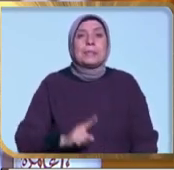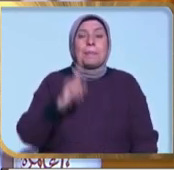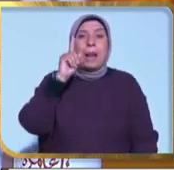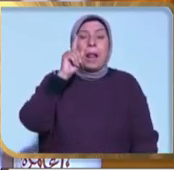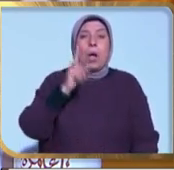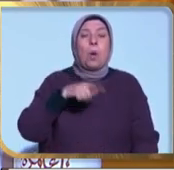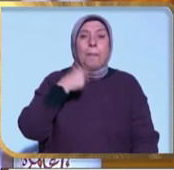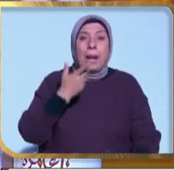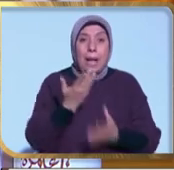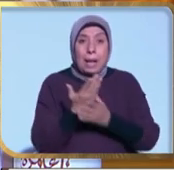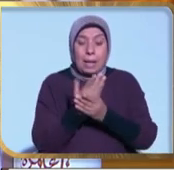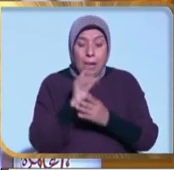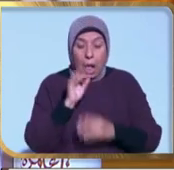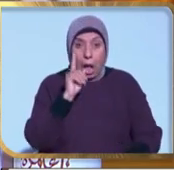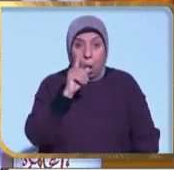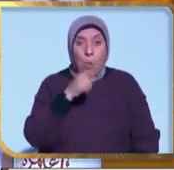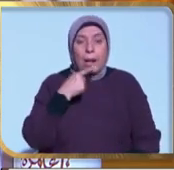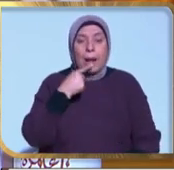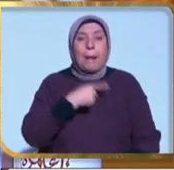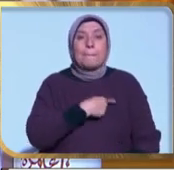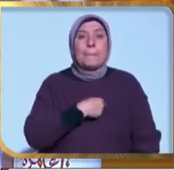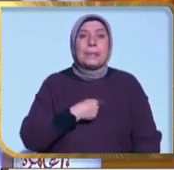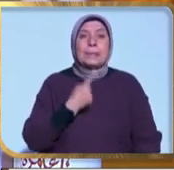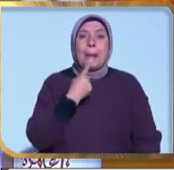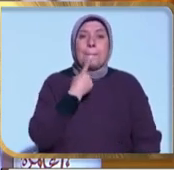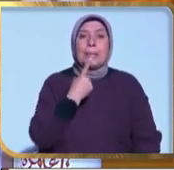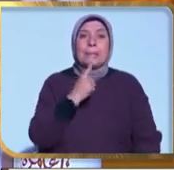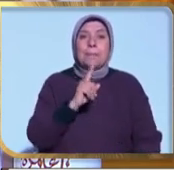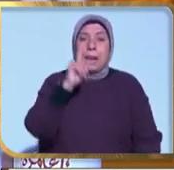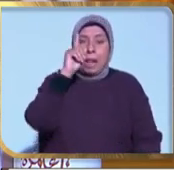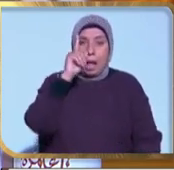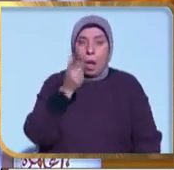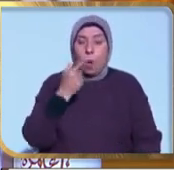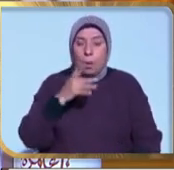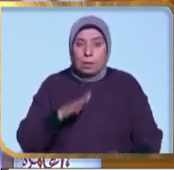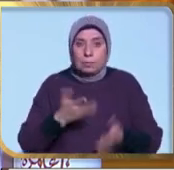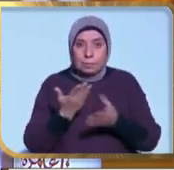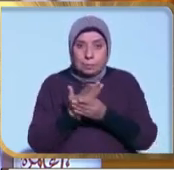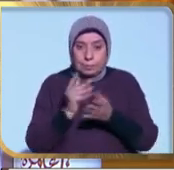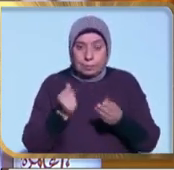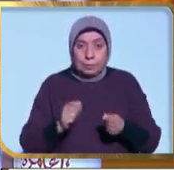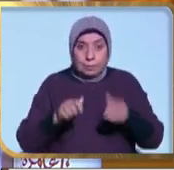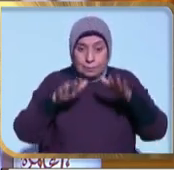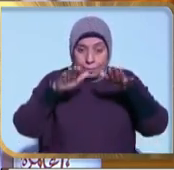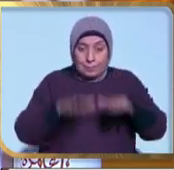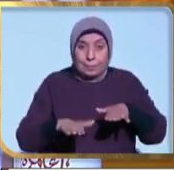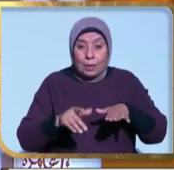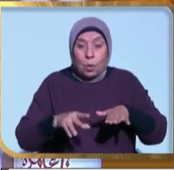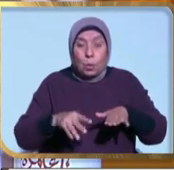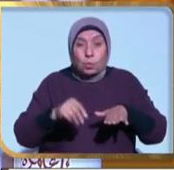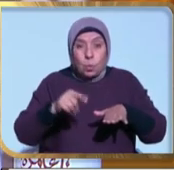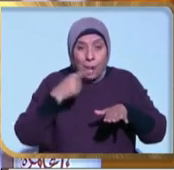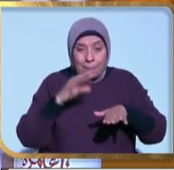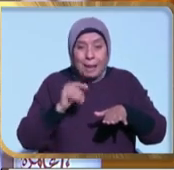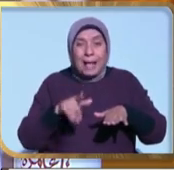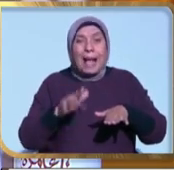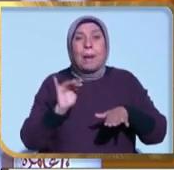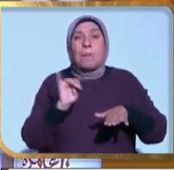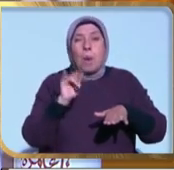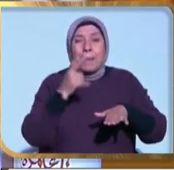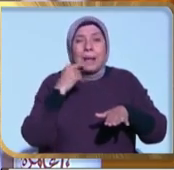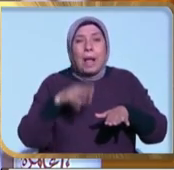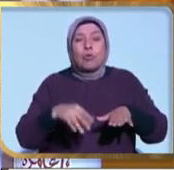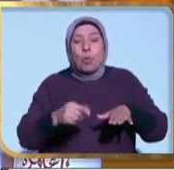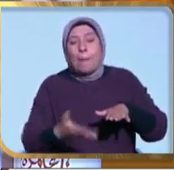بيدي التراب مش بضرب عشان املى ايدي تراب الاصل ان انا بضرب بايدي التراب وبعدين بمسح